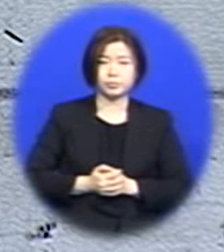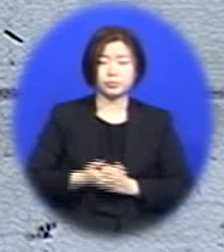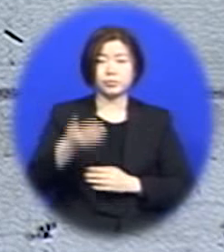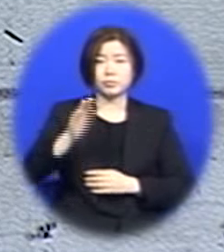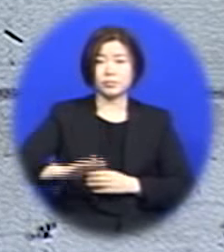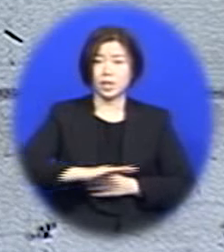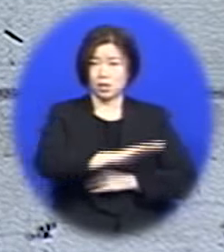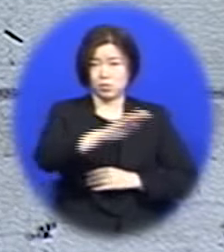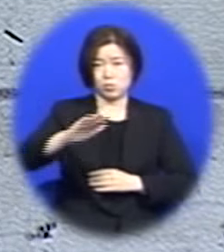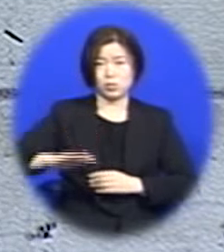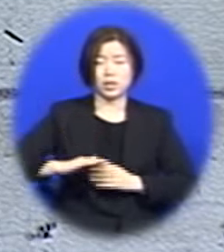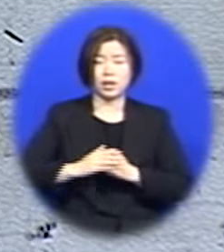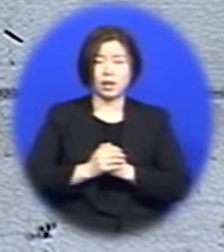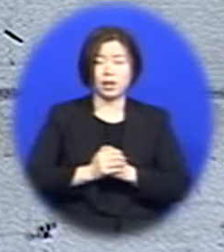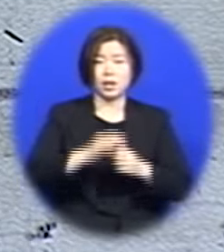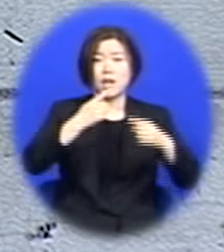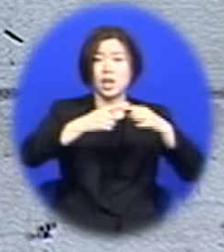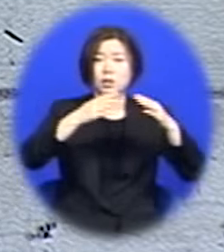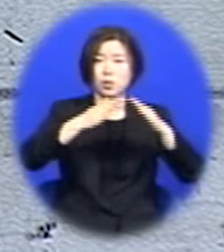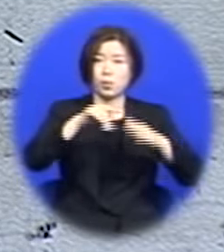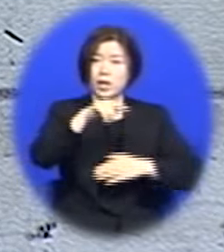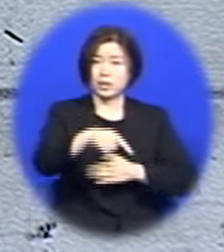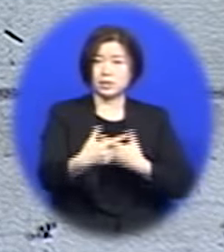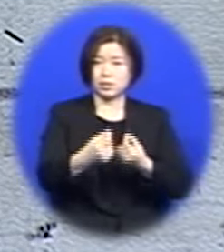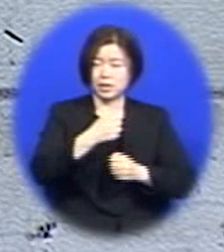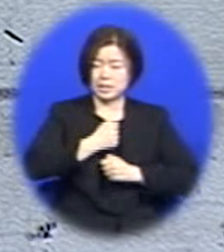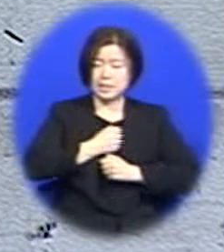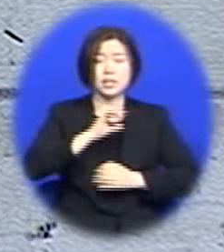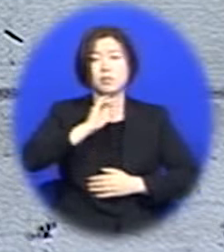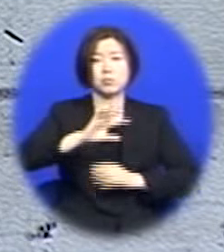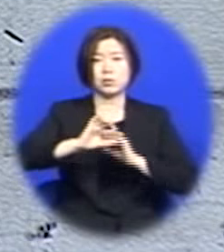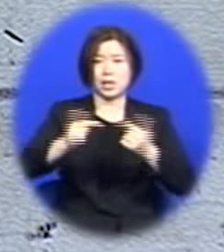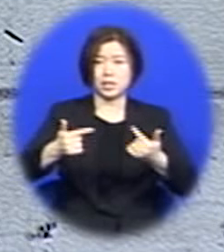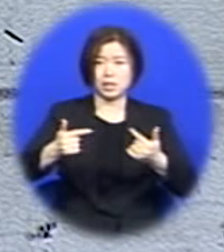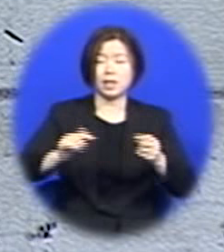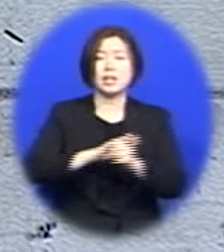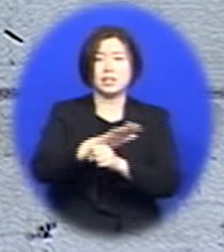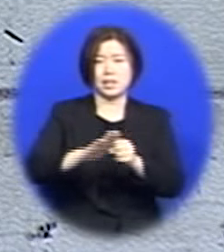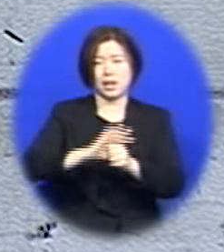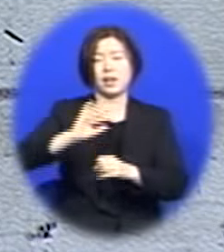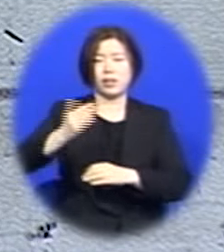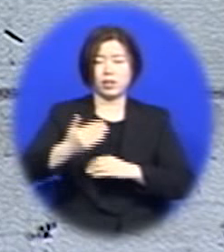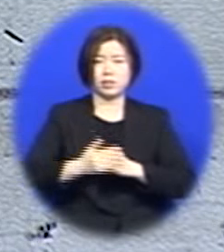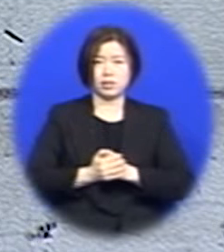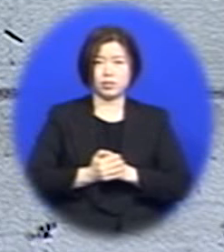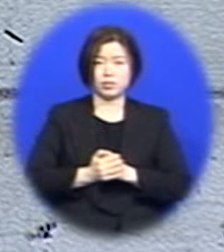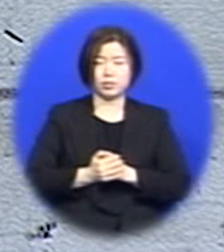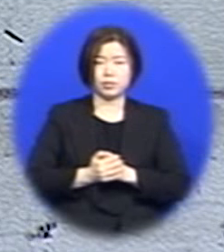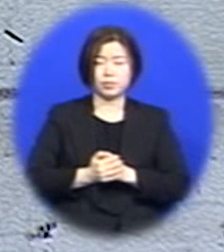그러나 우리가 교회를 그렇게 지킬 뿐만 아니고 교회를 사랑해야 합니다.